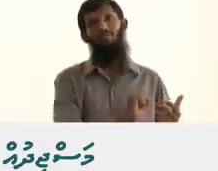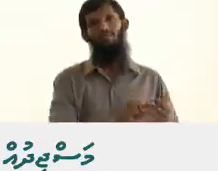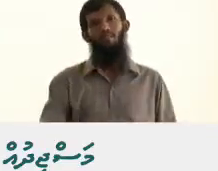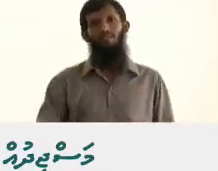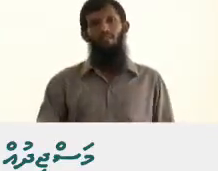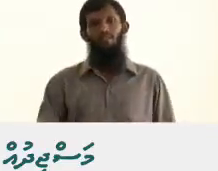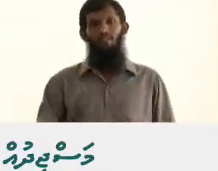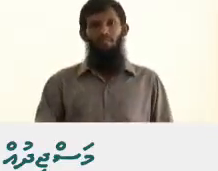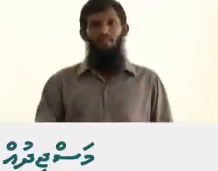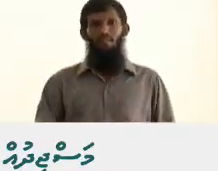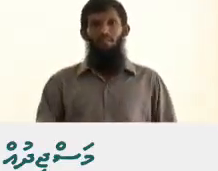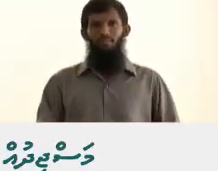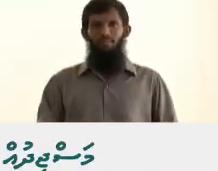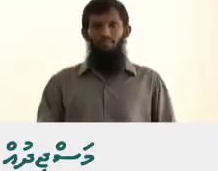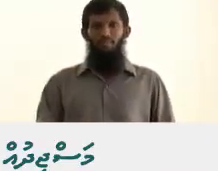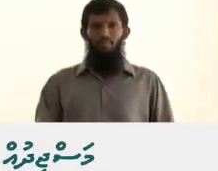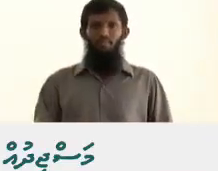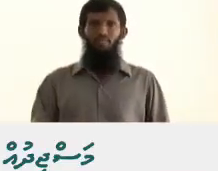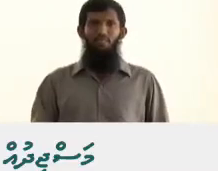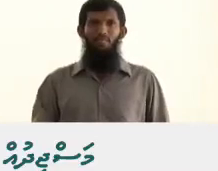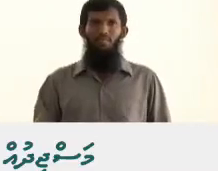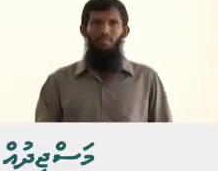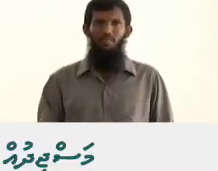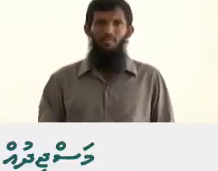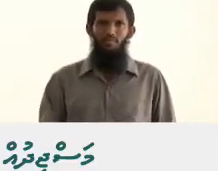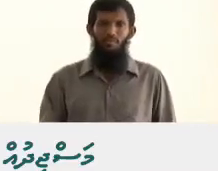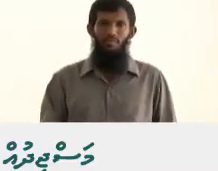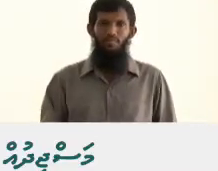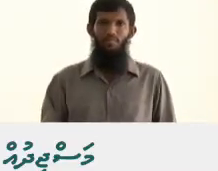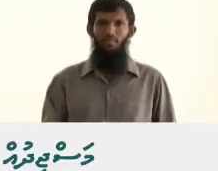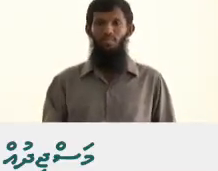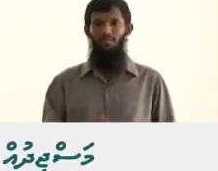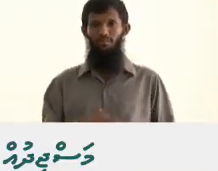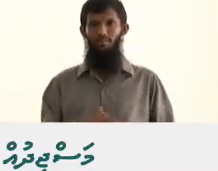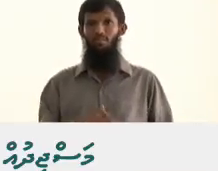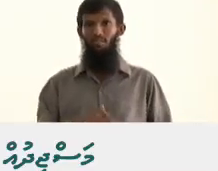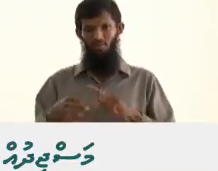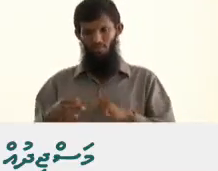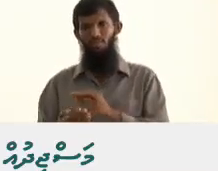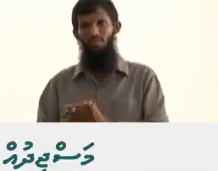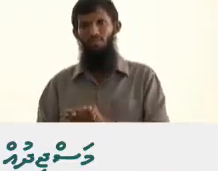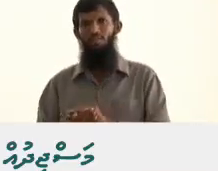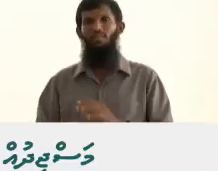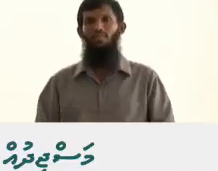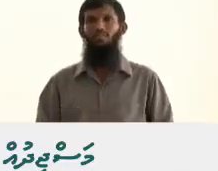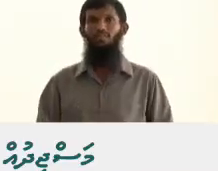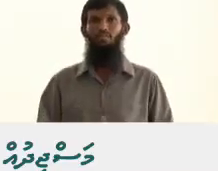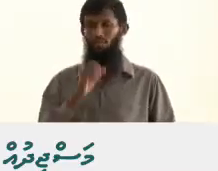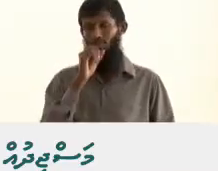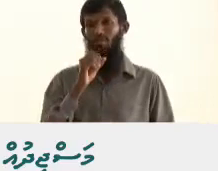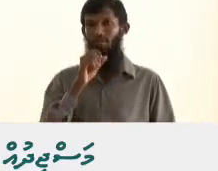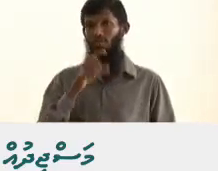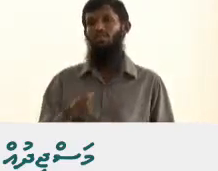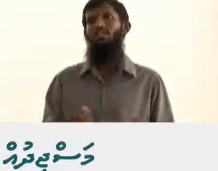এই এমহা মুমিনুন্নান একলাঙ্গে আমরু কুরাবা ফাওয়া কামে একলাঙ্গে ওয়াহি কুরাবা ফাওয়ে ইন্না আল্লাহ ওয়া